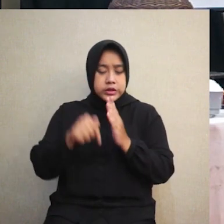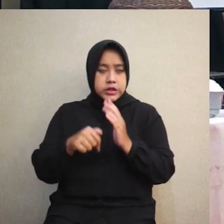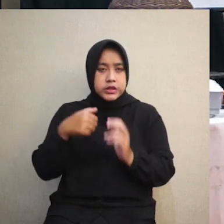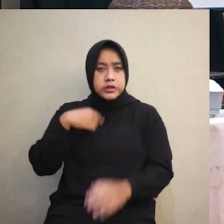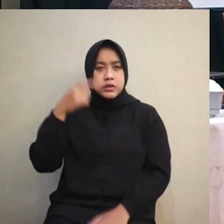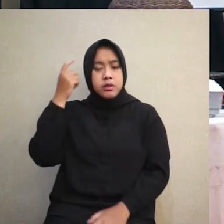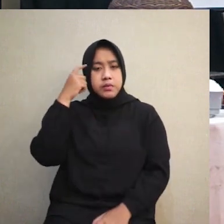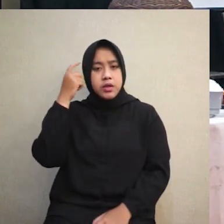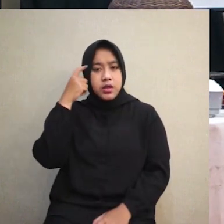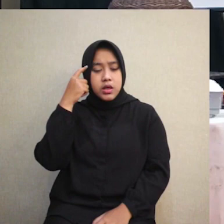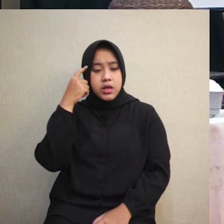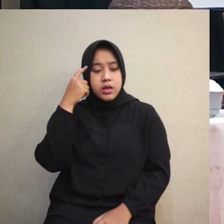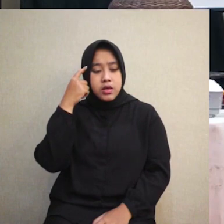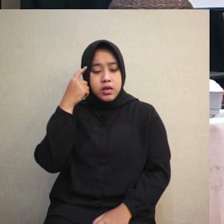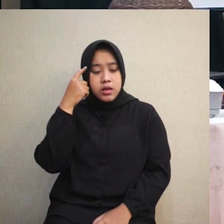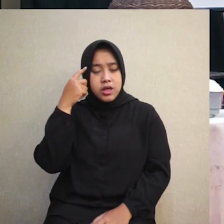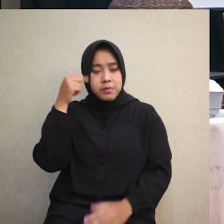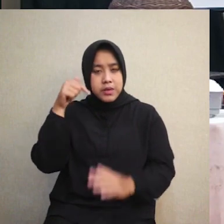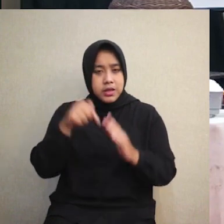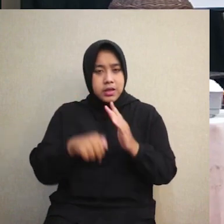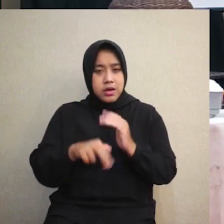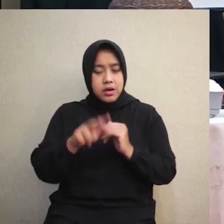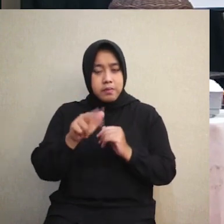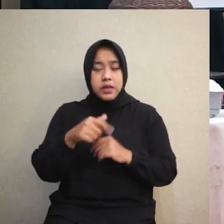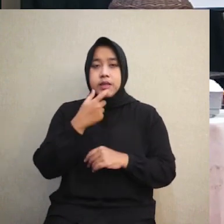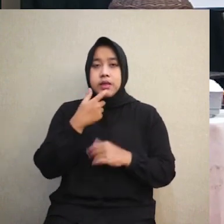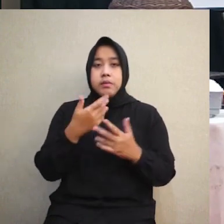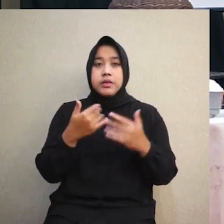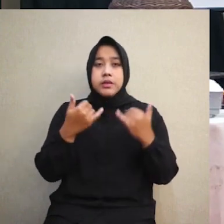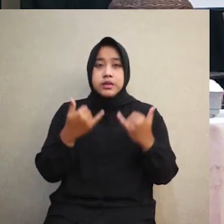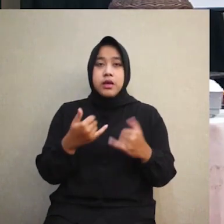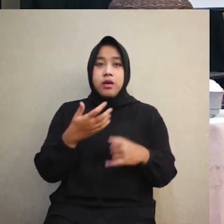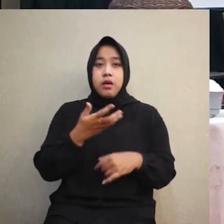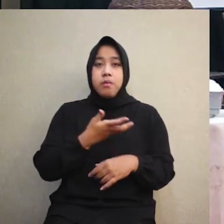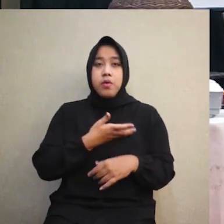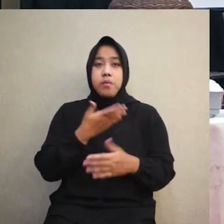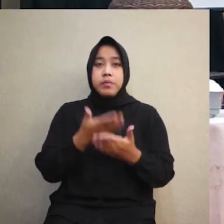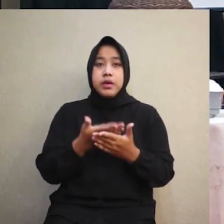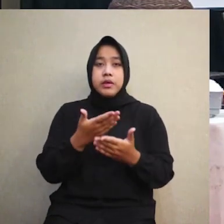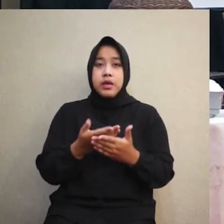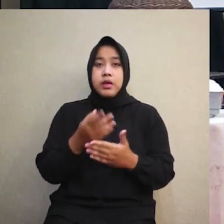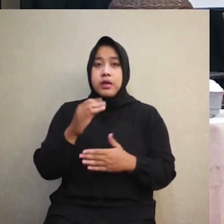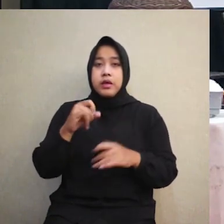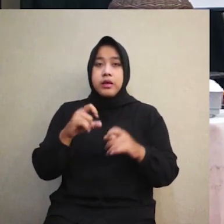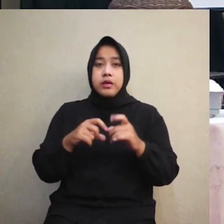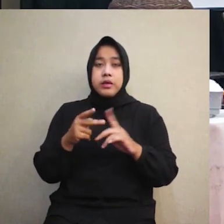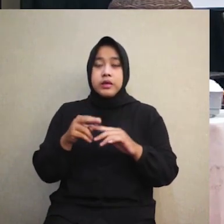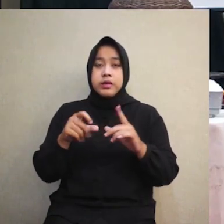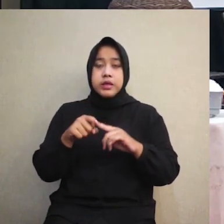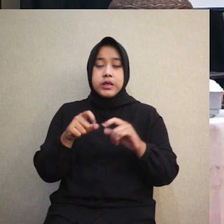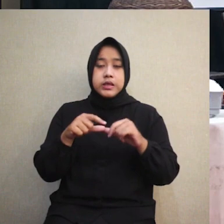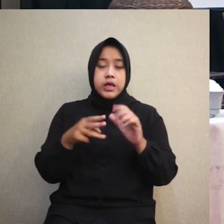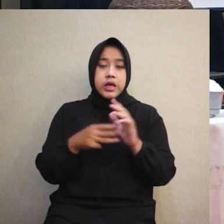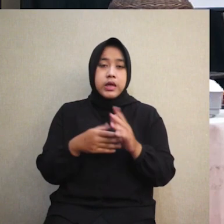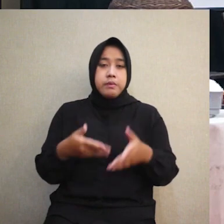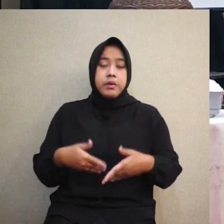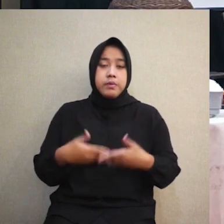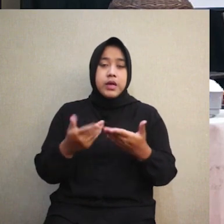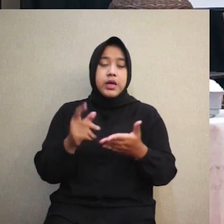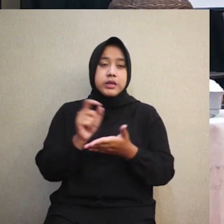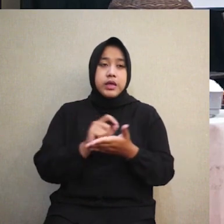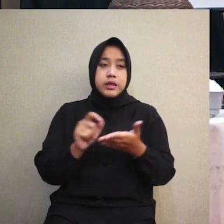memang perlu didetelkan lagi kalau ingin lebih dalam sekarang kita ingin minta mas Isa Salim ini untuk memberikan